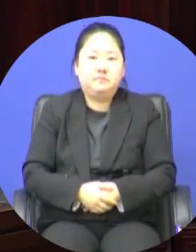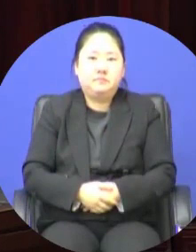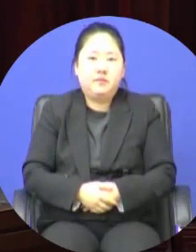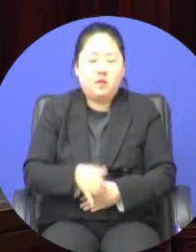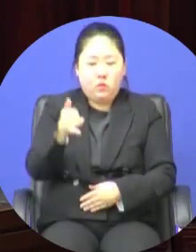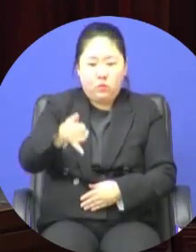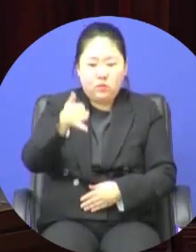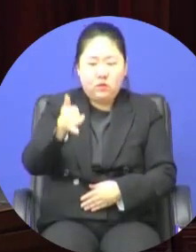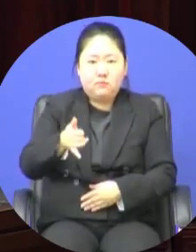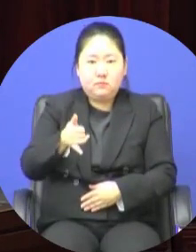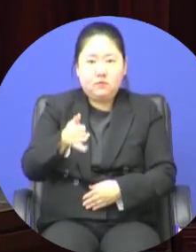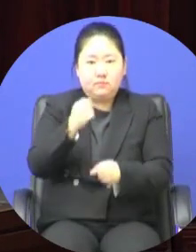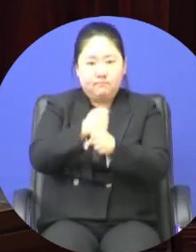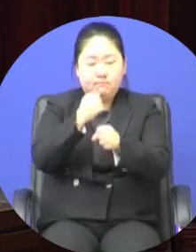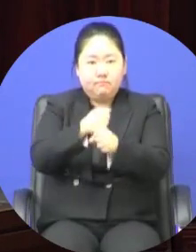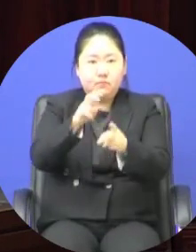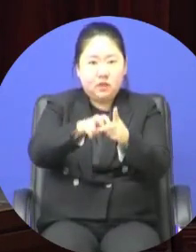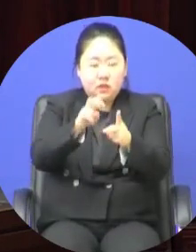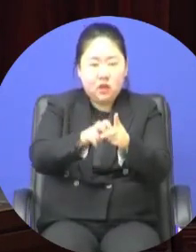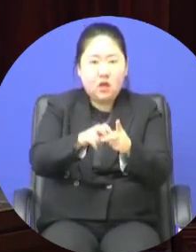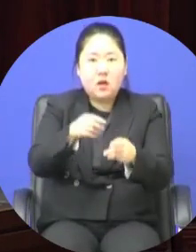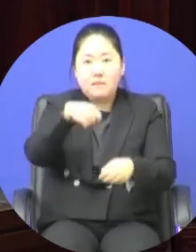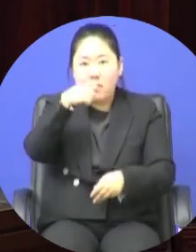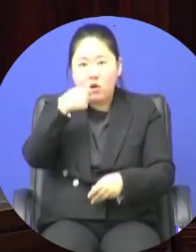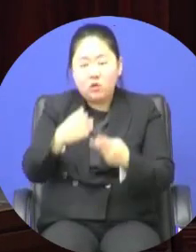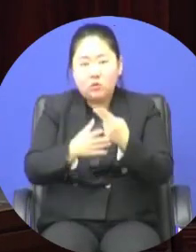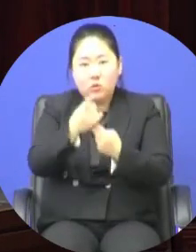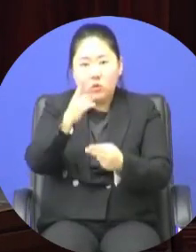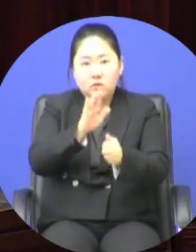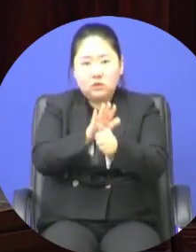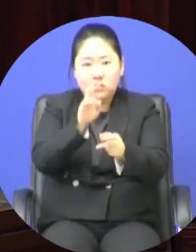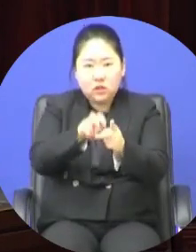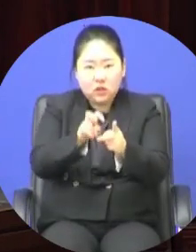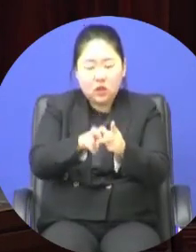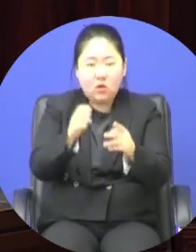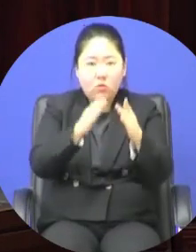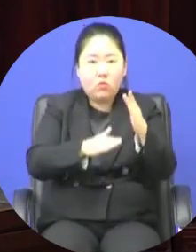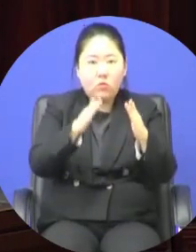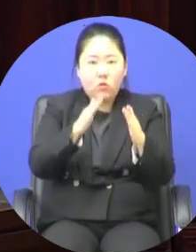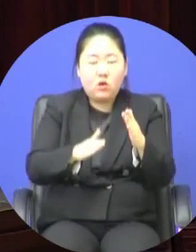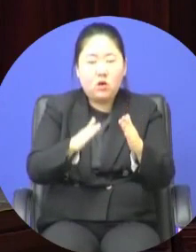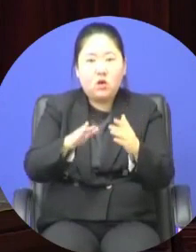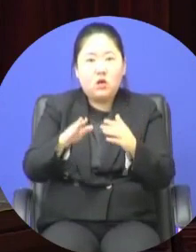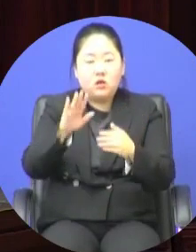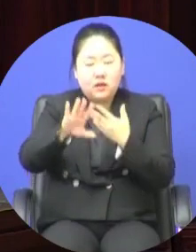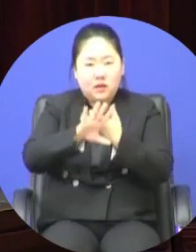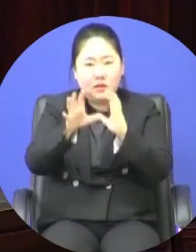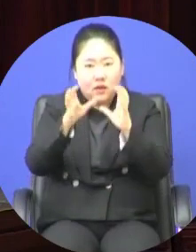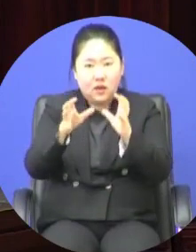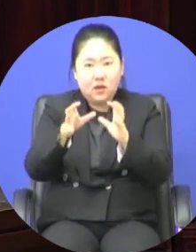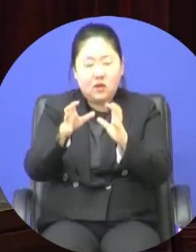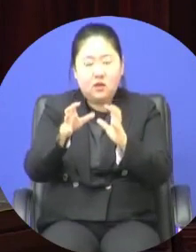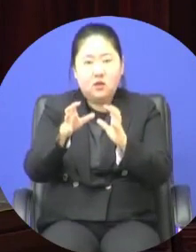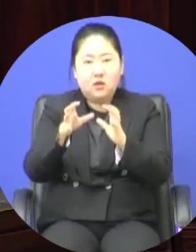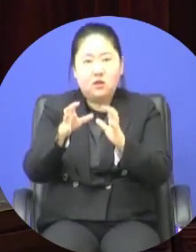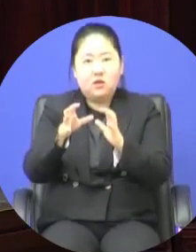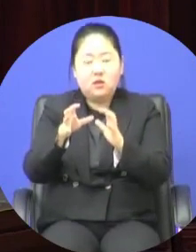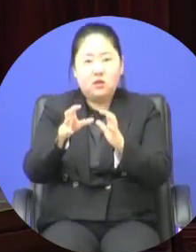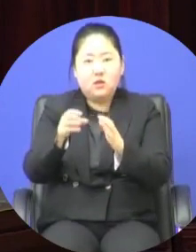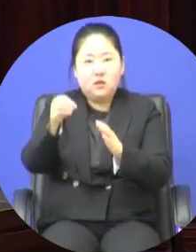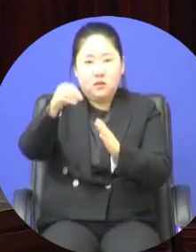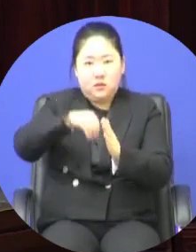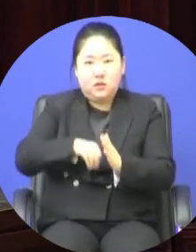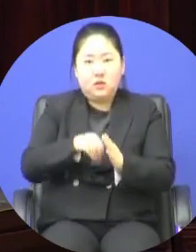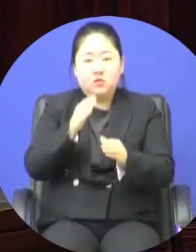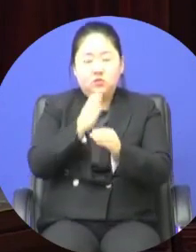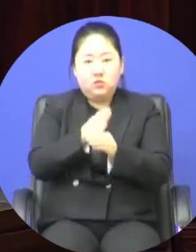농산물 가공센터, 먹거리 통합지원센터, 공공형 외국인 근로제 도입 등 농업의 부가가치를 높이고 비용을